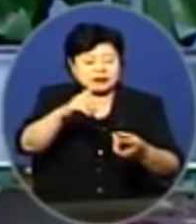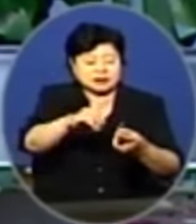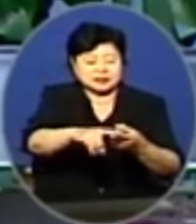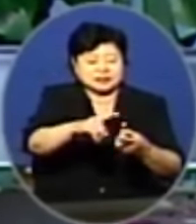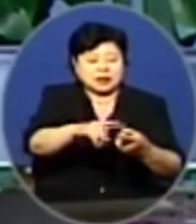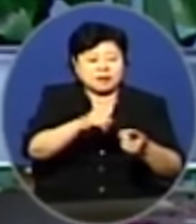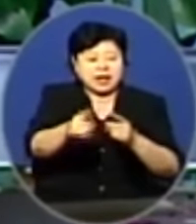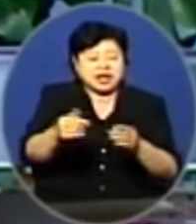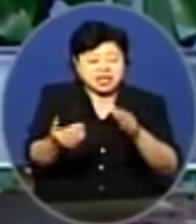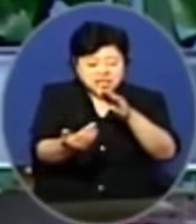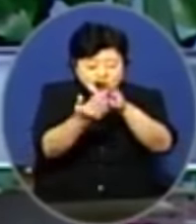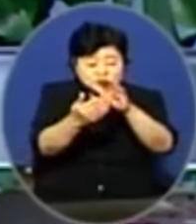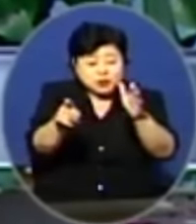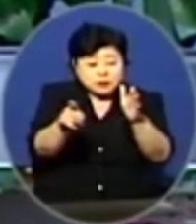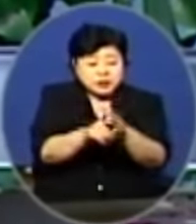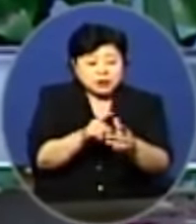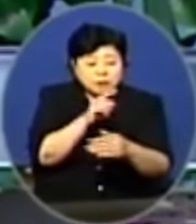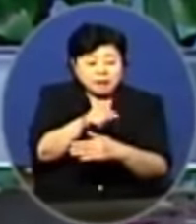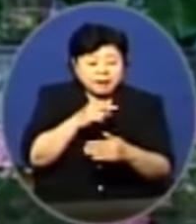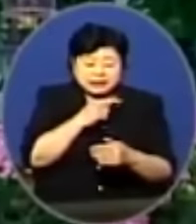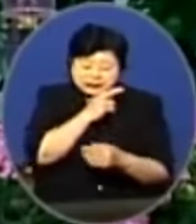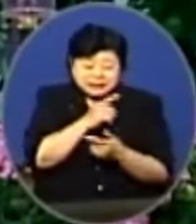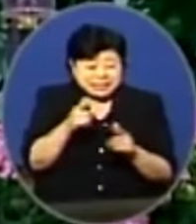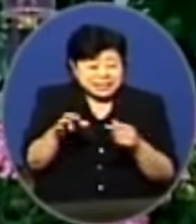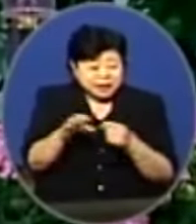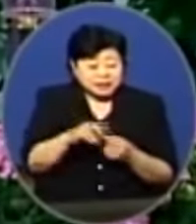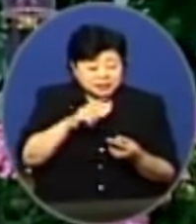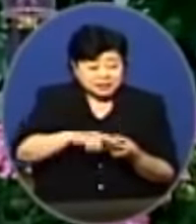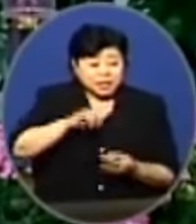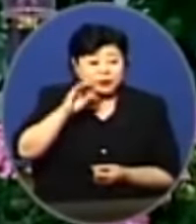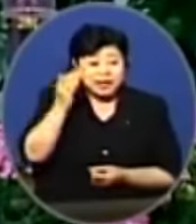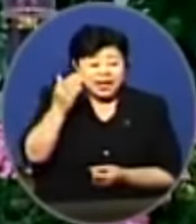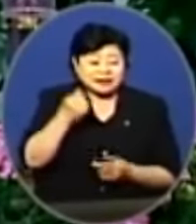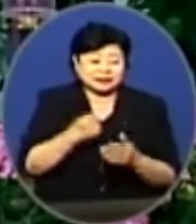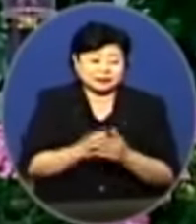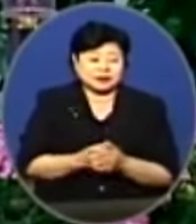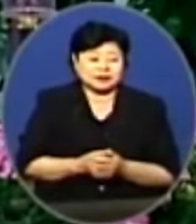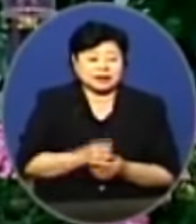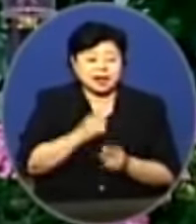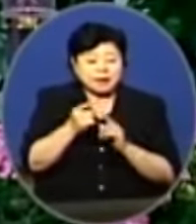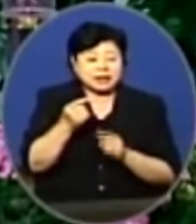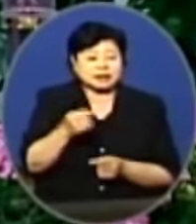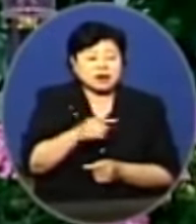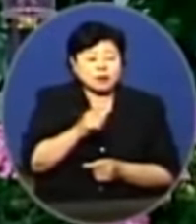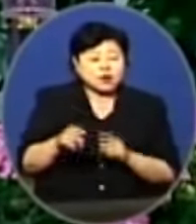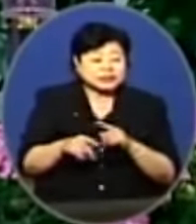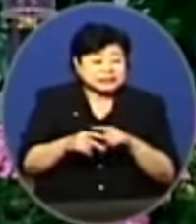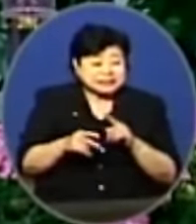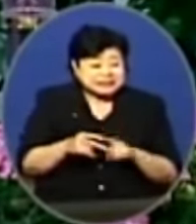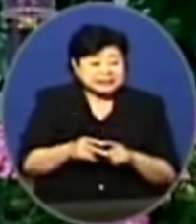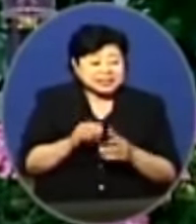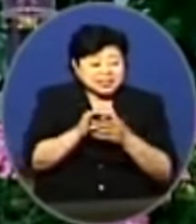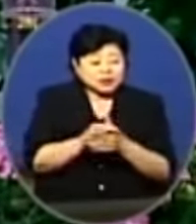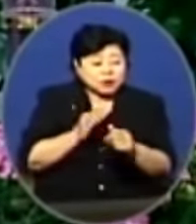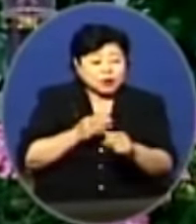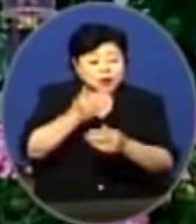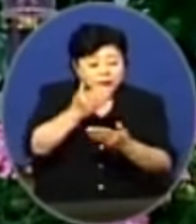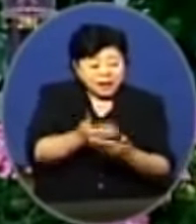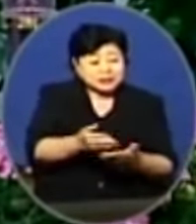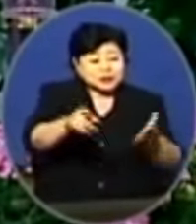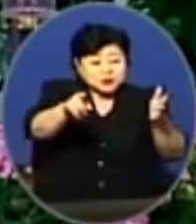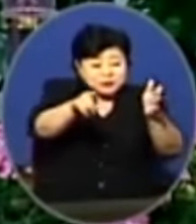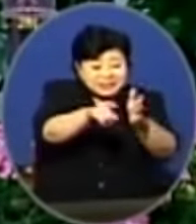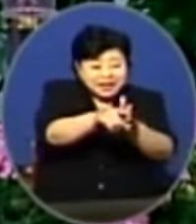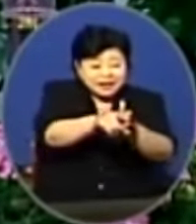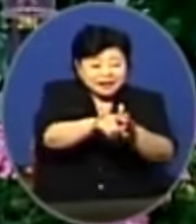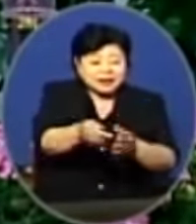그 말하는 것이 이루어질 줄 믿고 마음에 의심하지 않으면 그대로 되리라. 그러므로 내가 너에게 말하노니 무엇이든지 기도하고 구하는 것은 받은 줄로